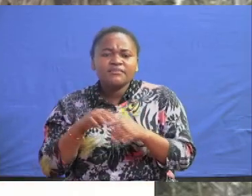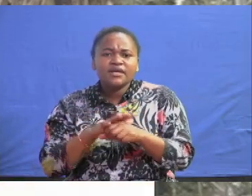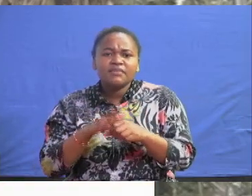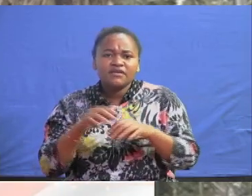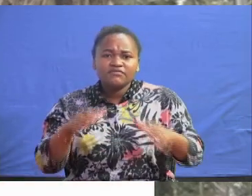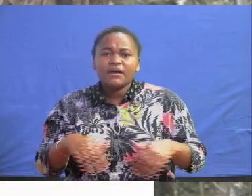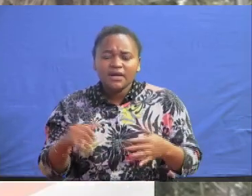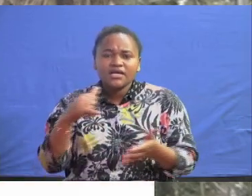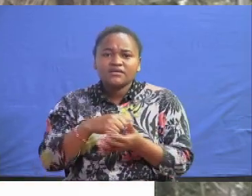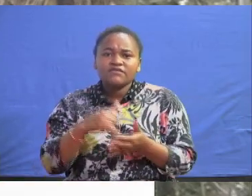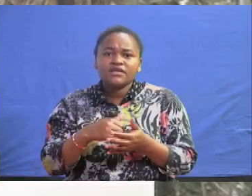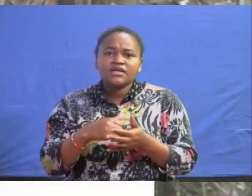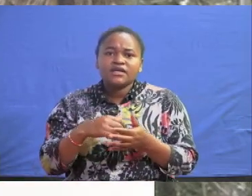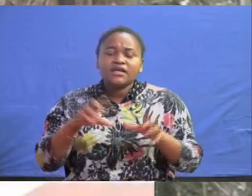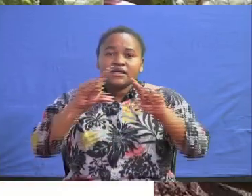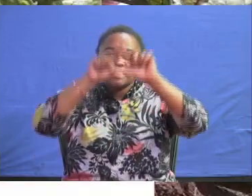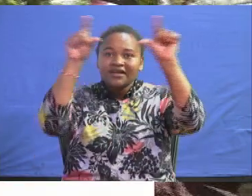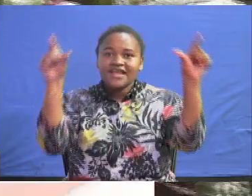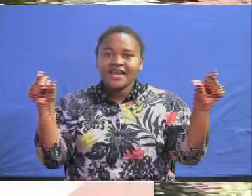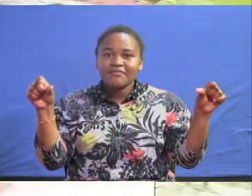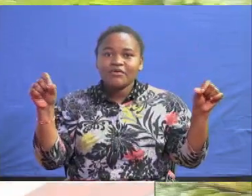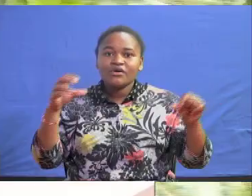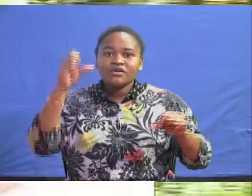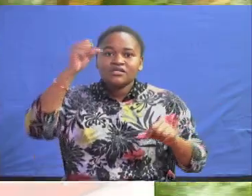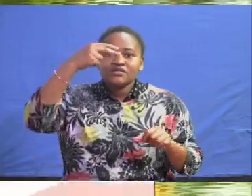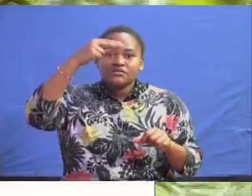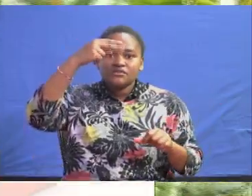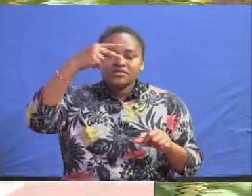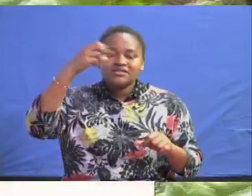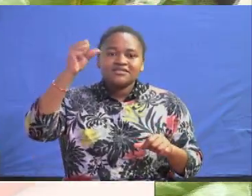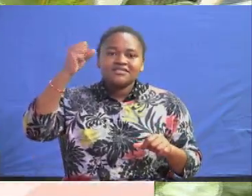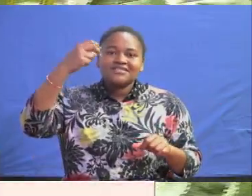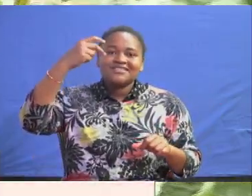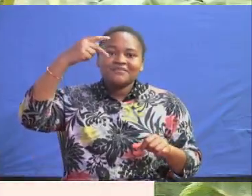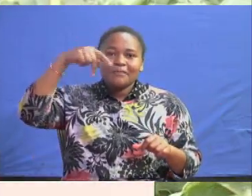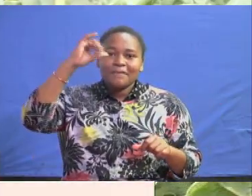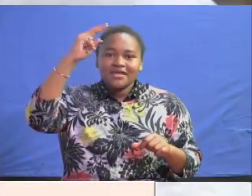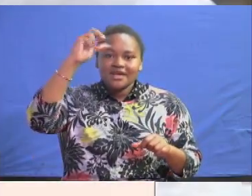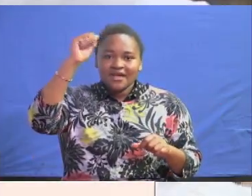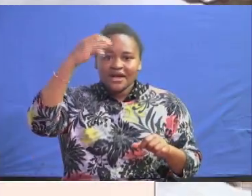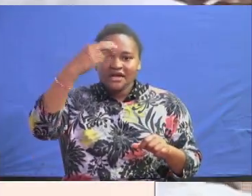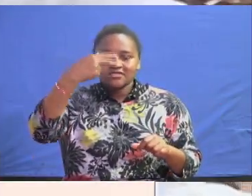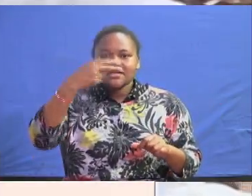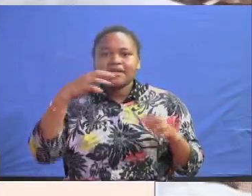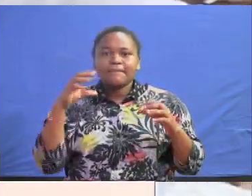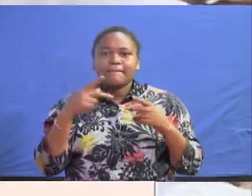na kilimo cha rainbow Swiss chard spinach na kabichi ya zambarau wanayoita purple